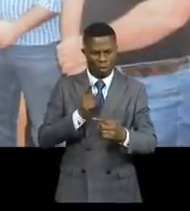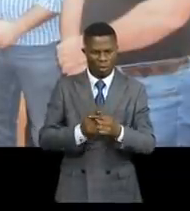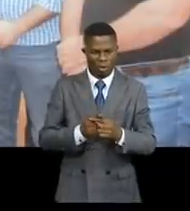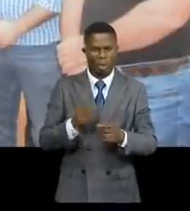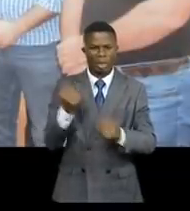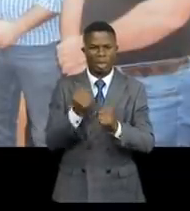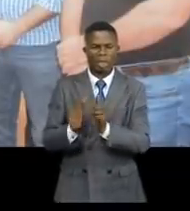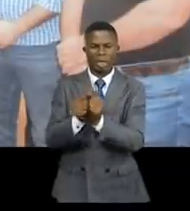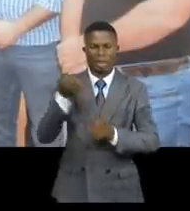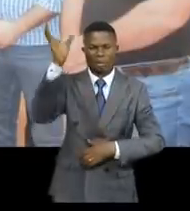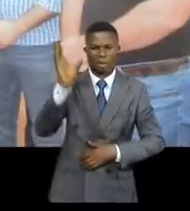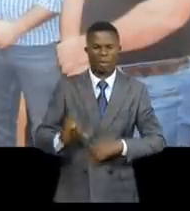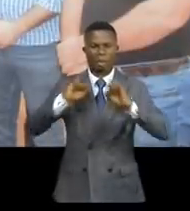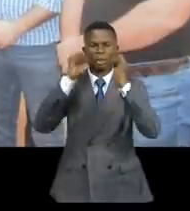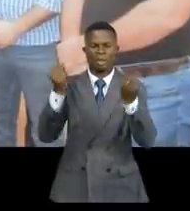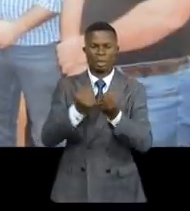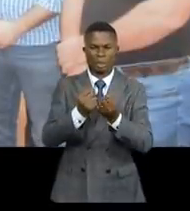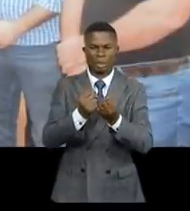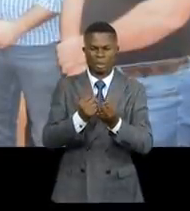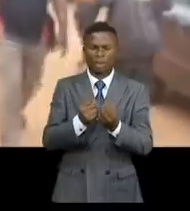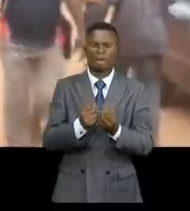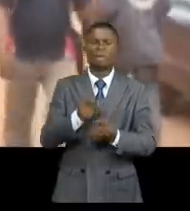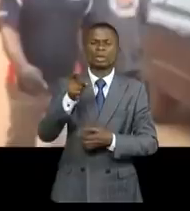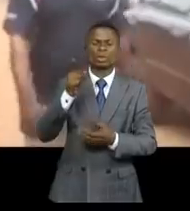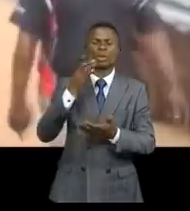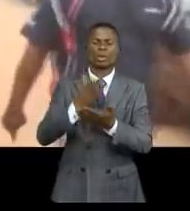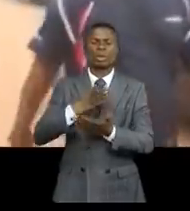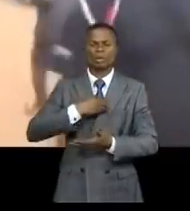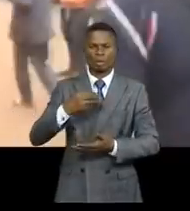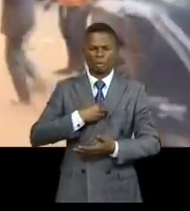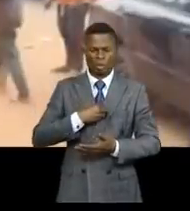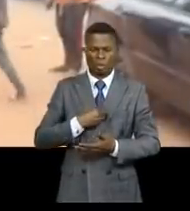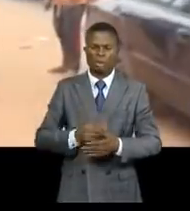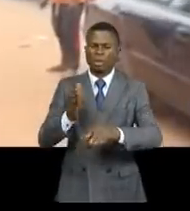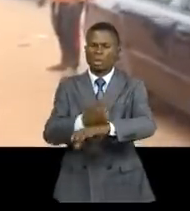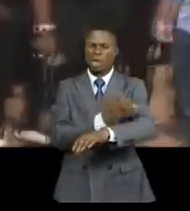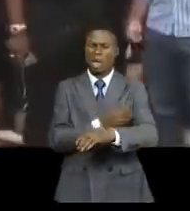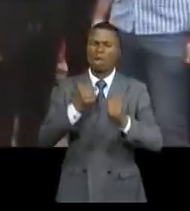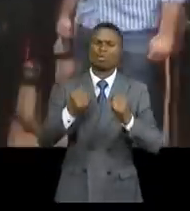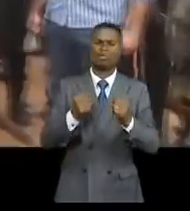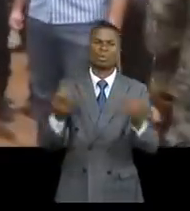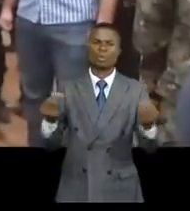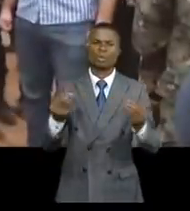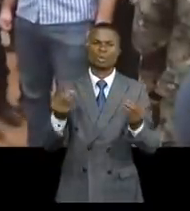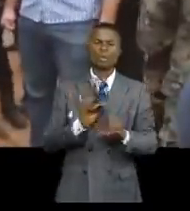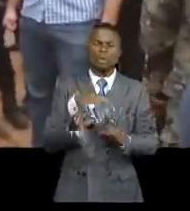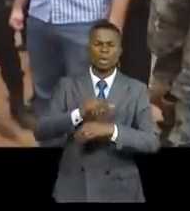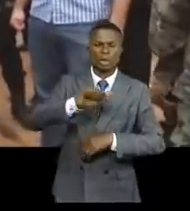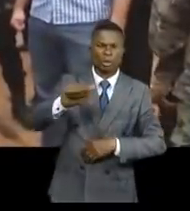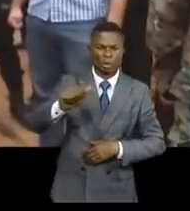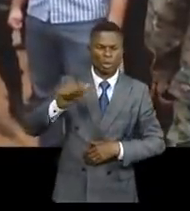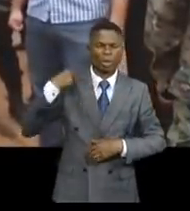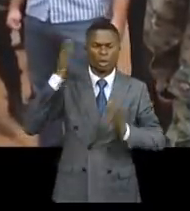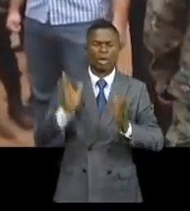Congo central et la société juive Towa Investment qui connaît une impulsion exceptionnelle grâce à l'implication du